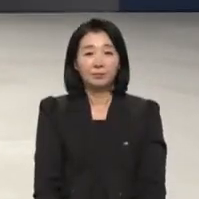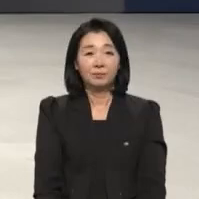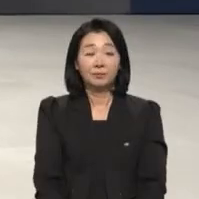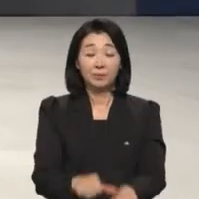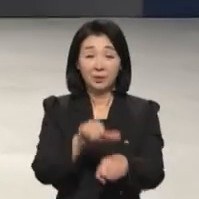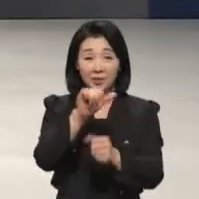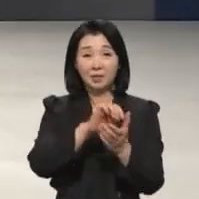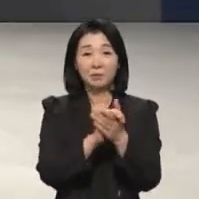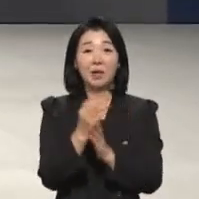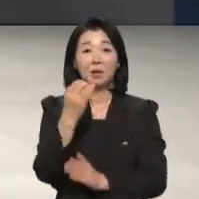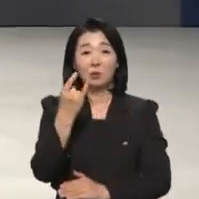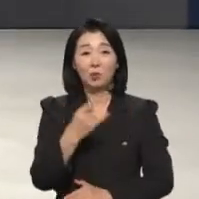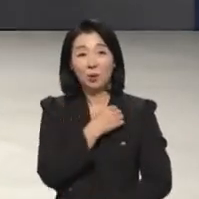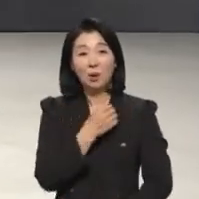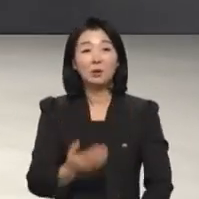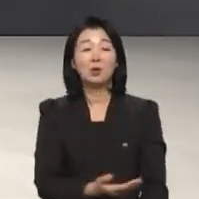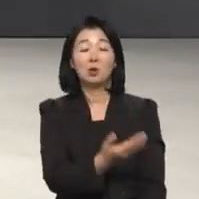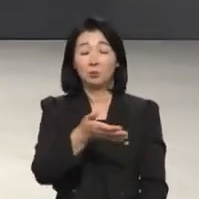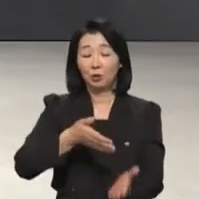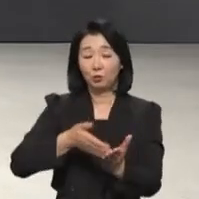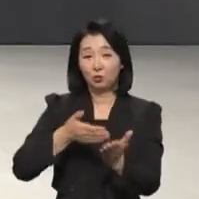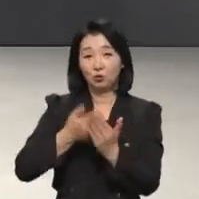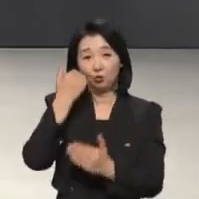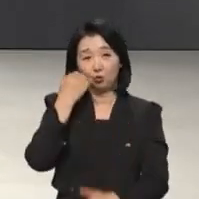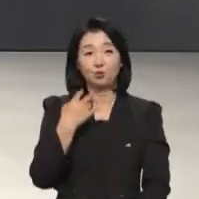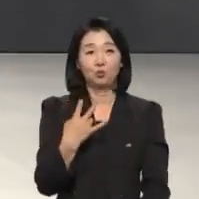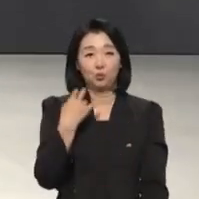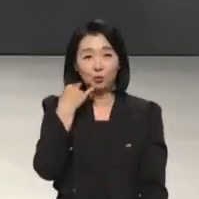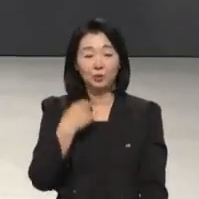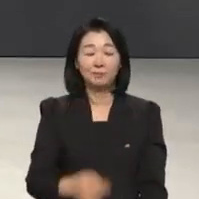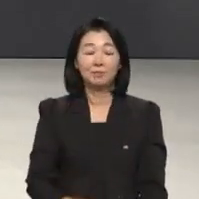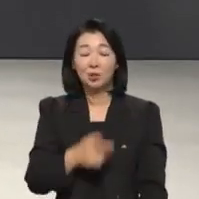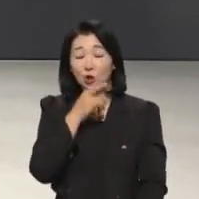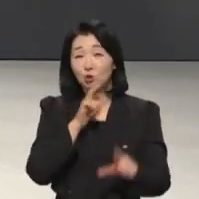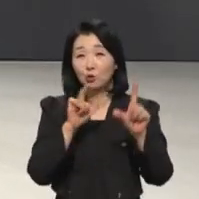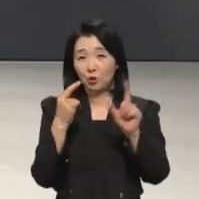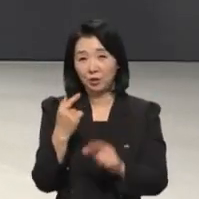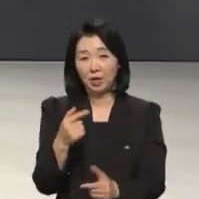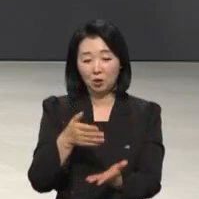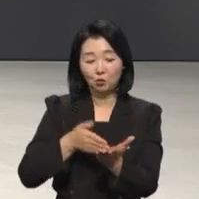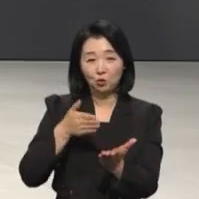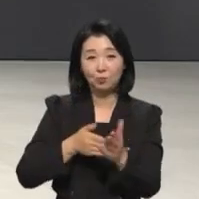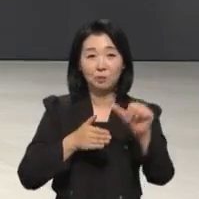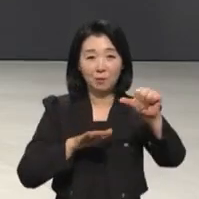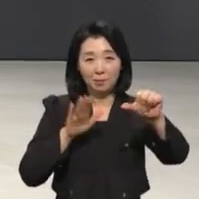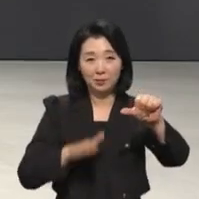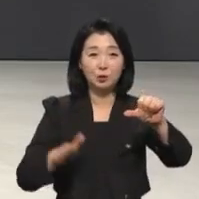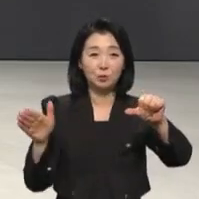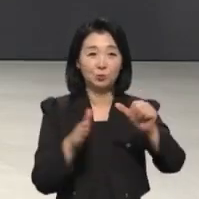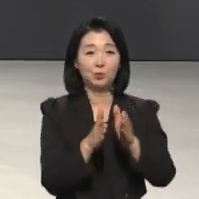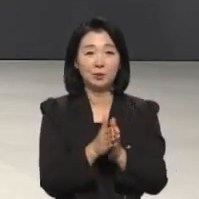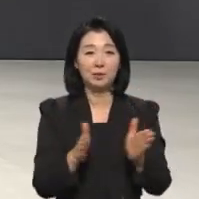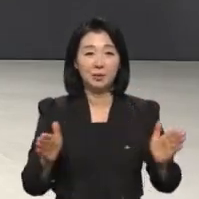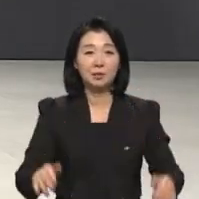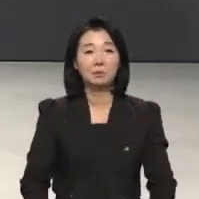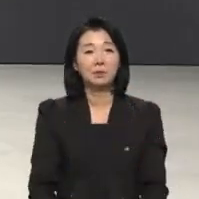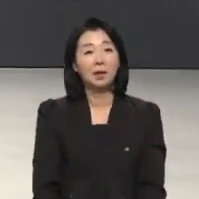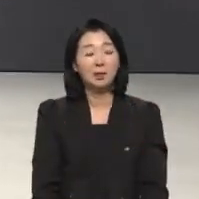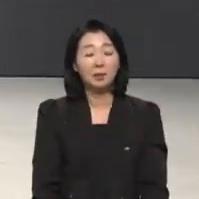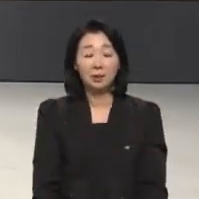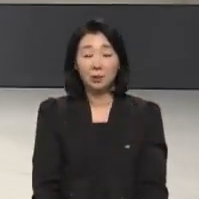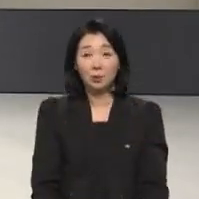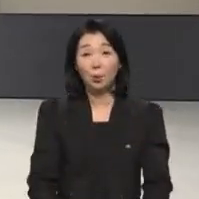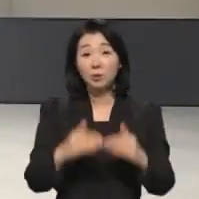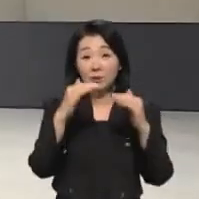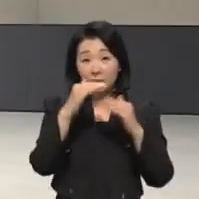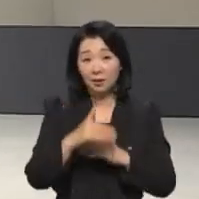네, 5시 하면 다정해 정혜원들의 뉴스 큐레이터 울체커입니다. 수요일의 뉴스픽5 바로 들어갑니다. 오늘 준비한